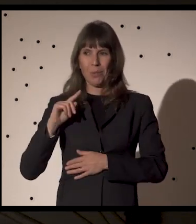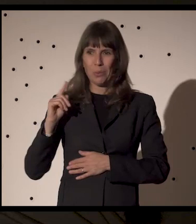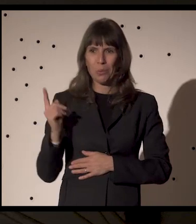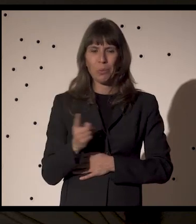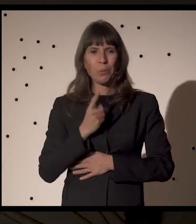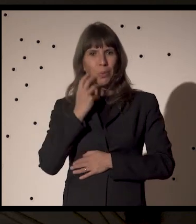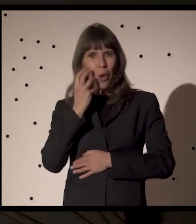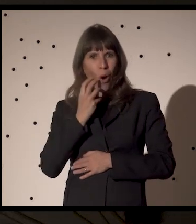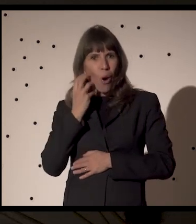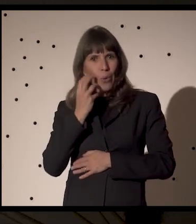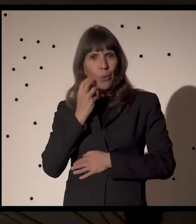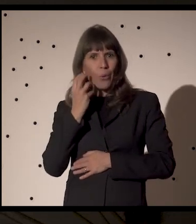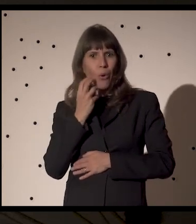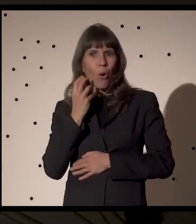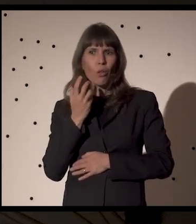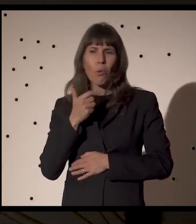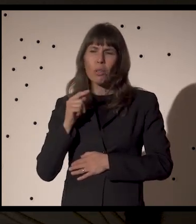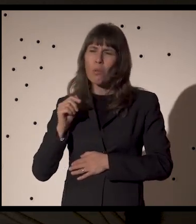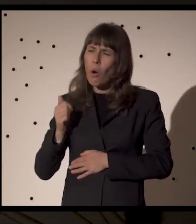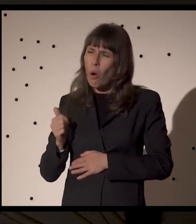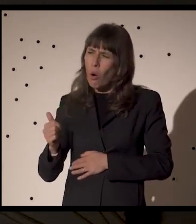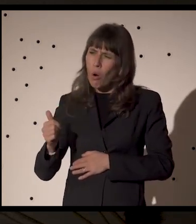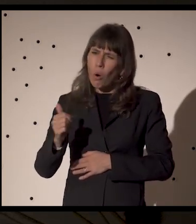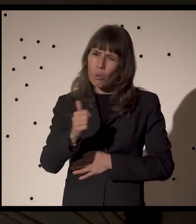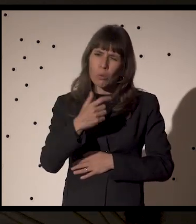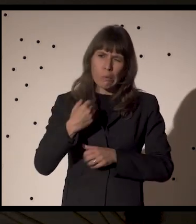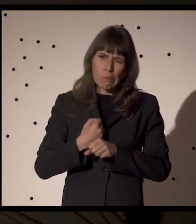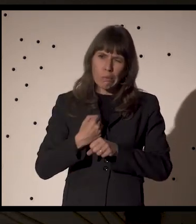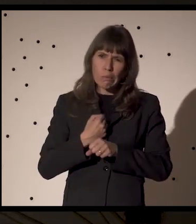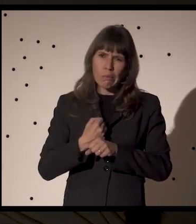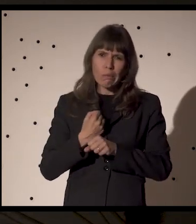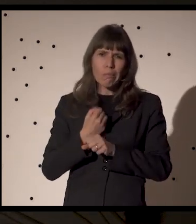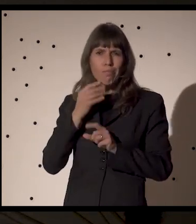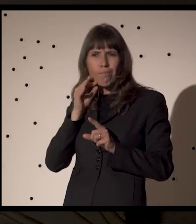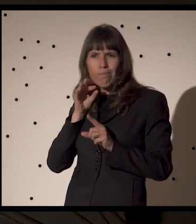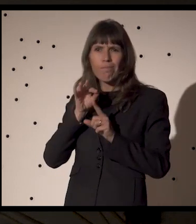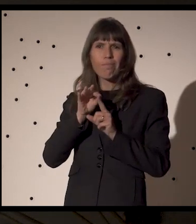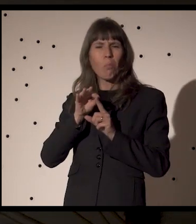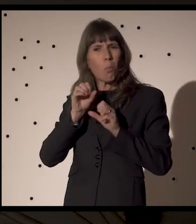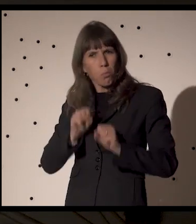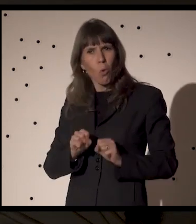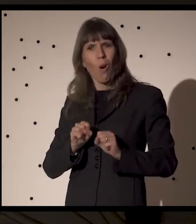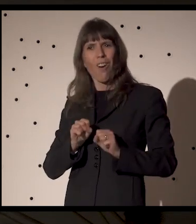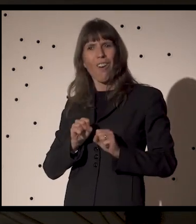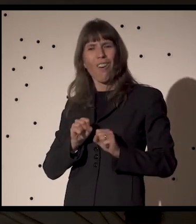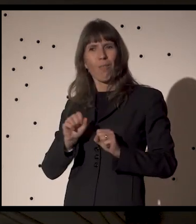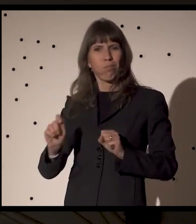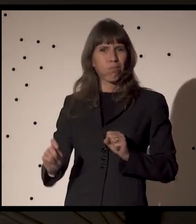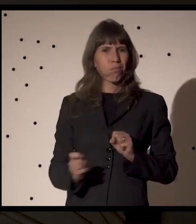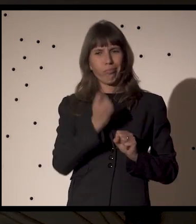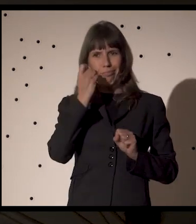far sì che questo fosse possibile il l'impresa culturale